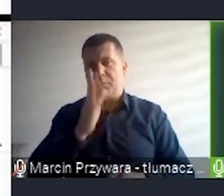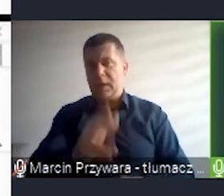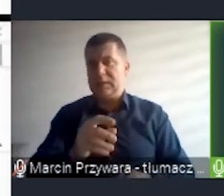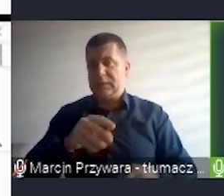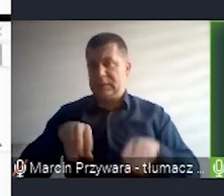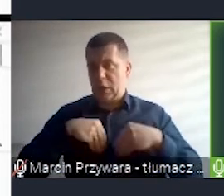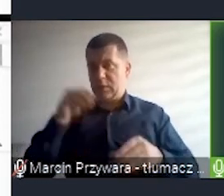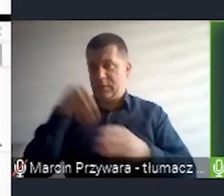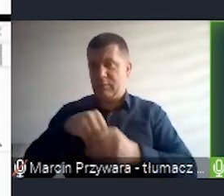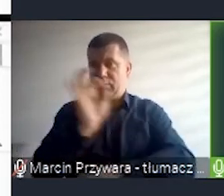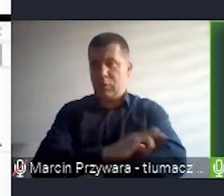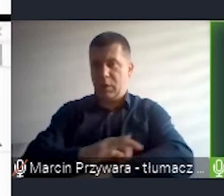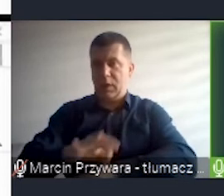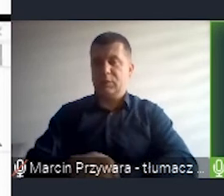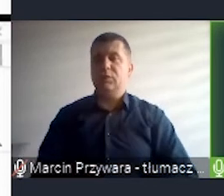w projekcie.